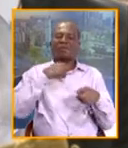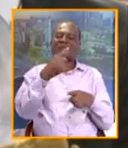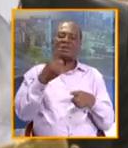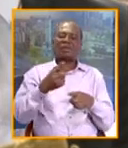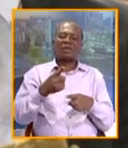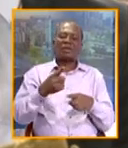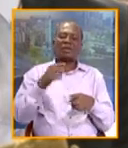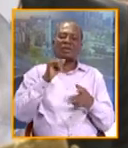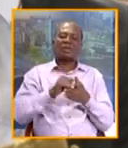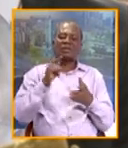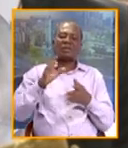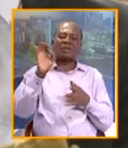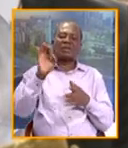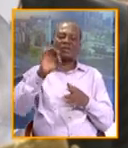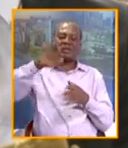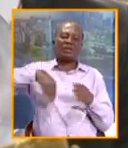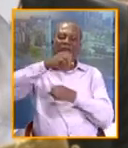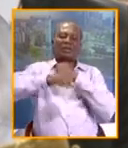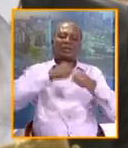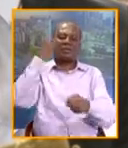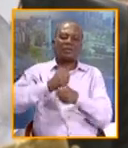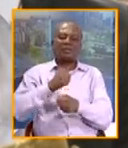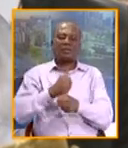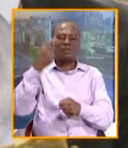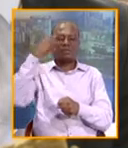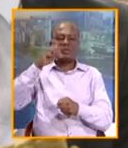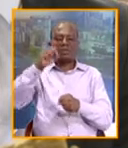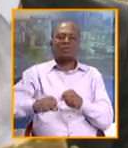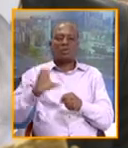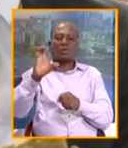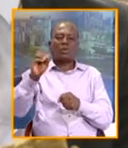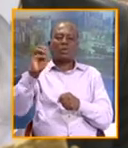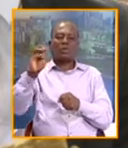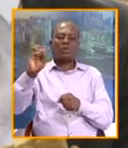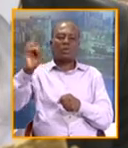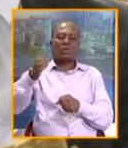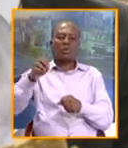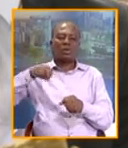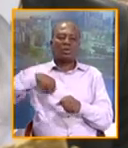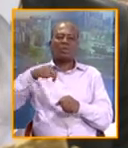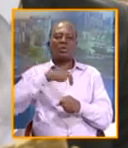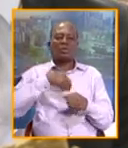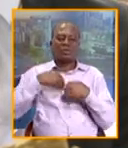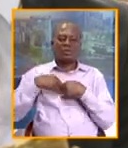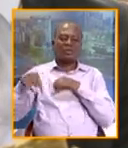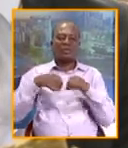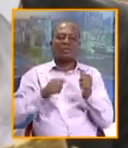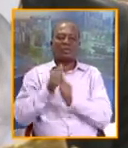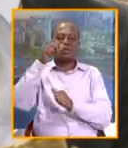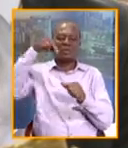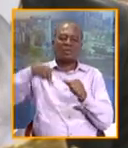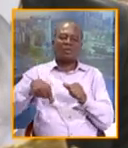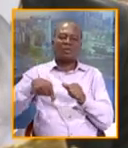ces neuf dernières années damas pour le sud comme moi nous avons fait plus que les 50 des précédentes années